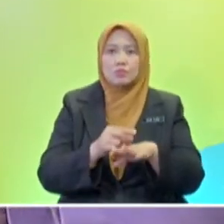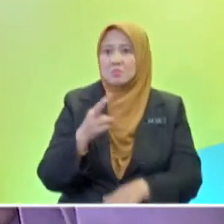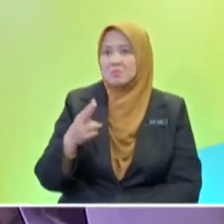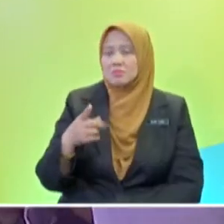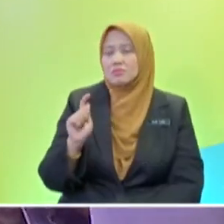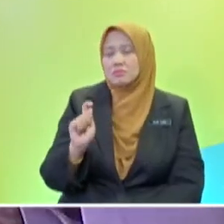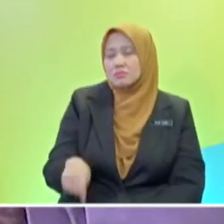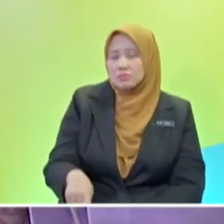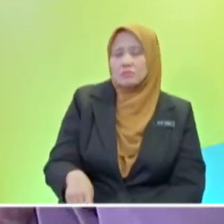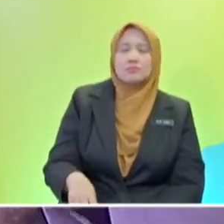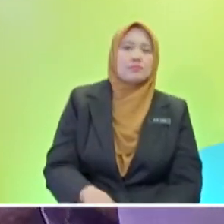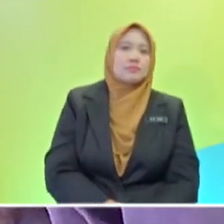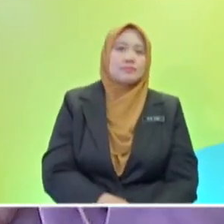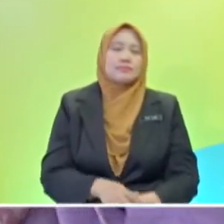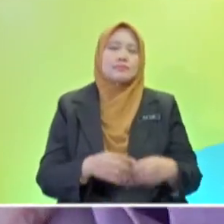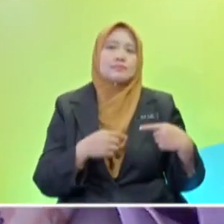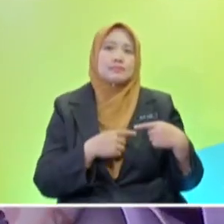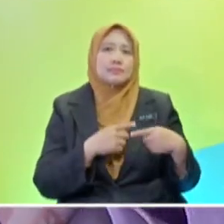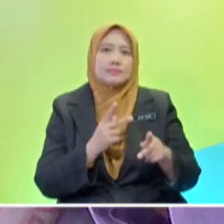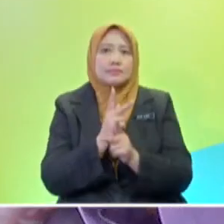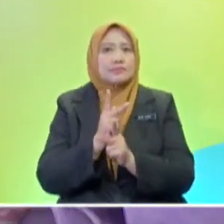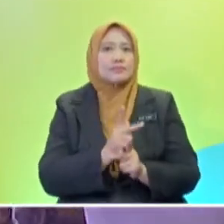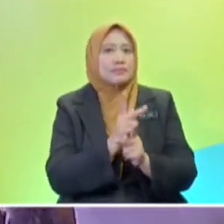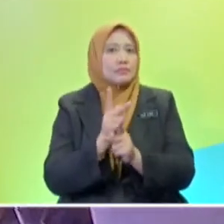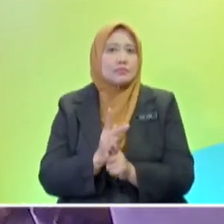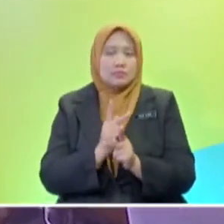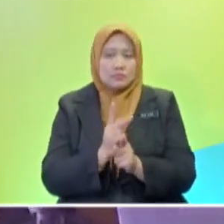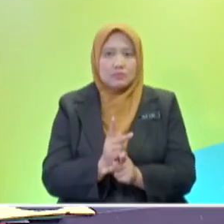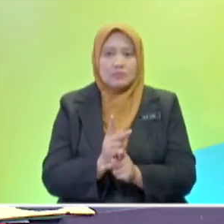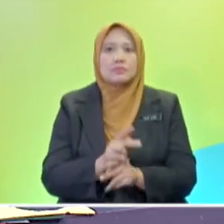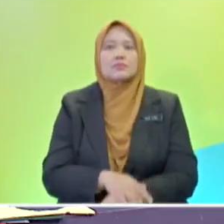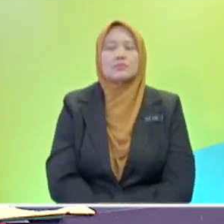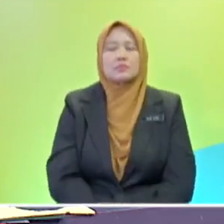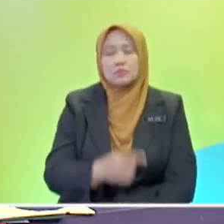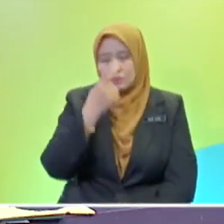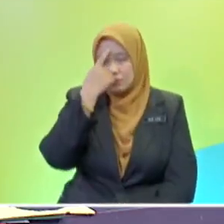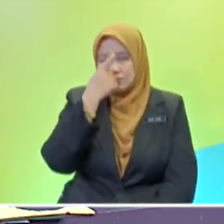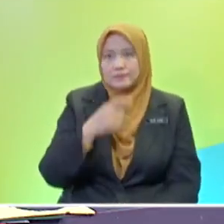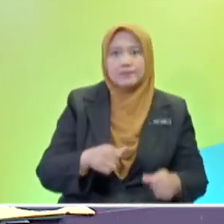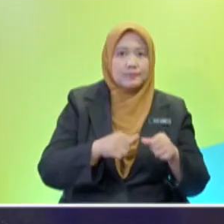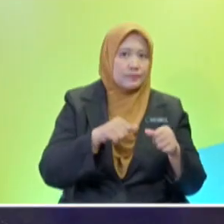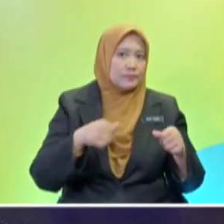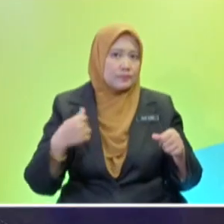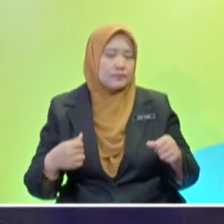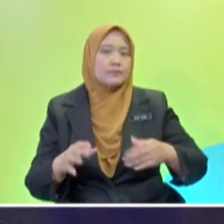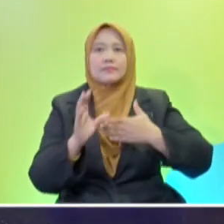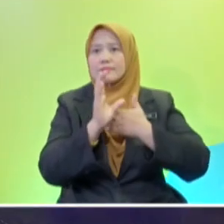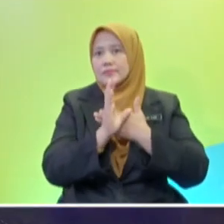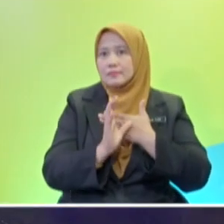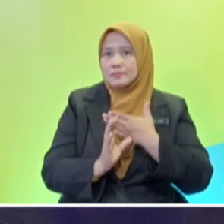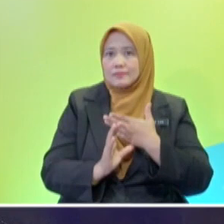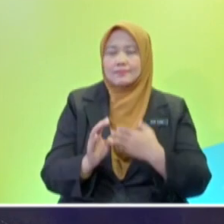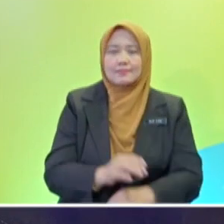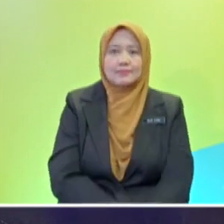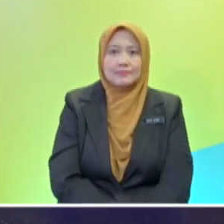kita perlu mengutamakan keselamatan Bagi mengelakkan saudara kecederaan Oke alat yang seterusnya ialah